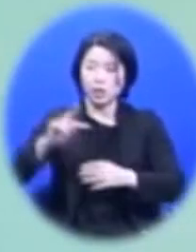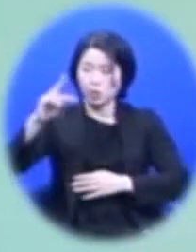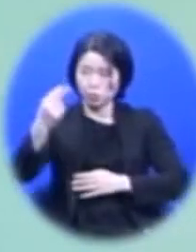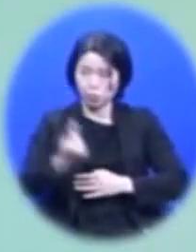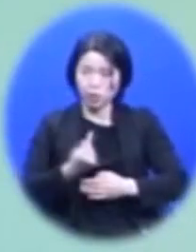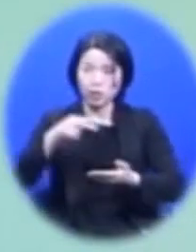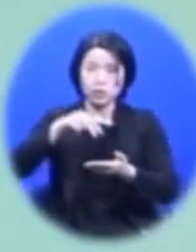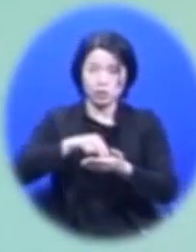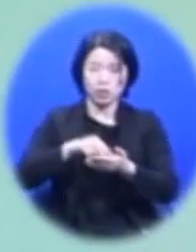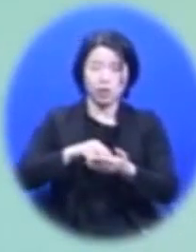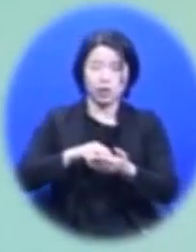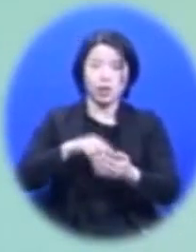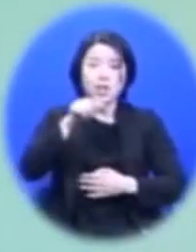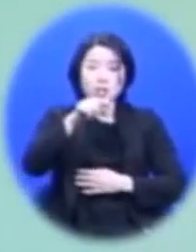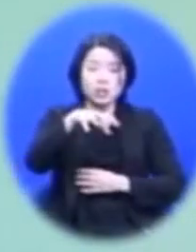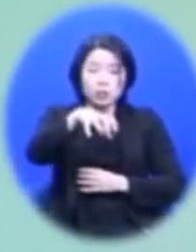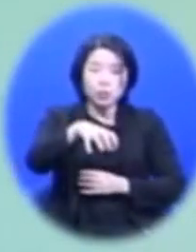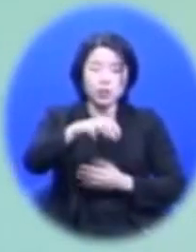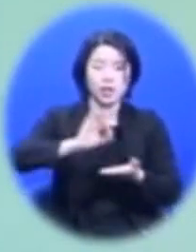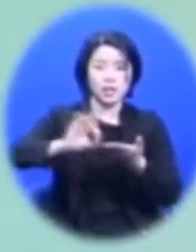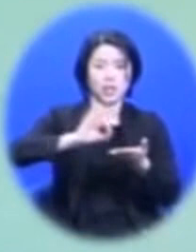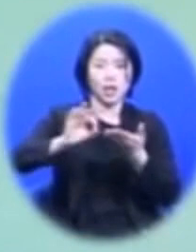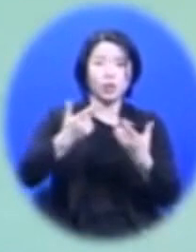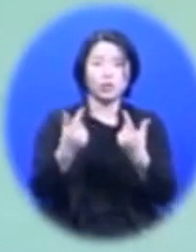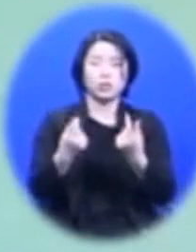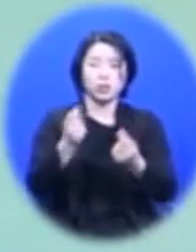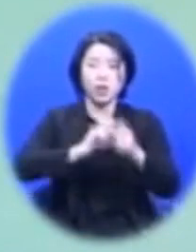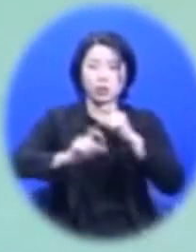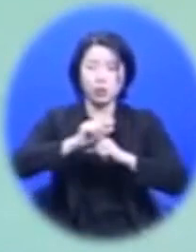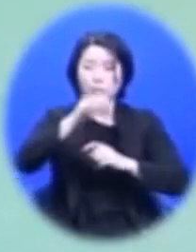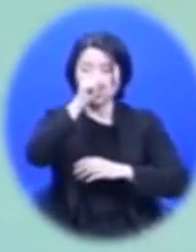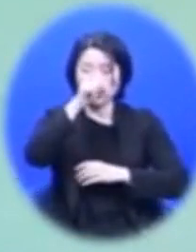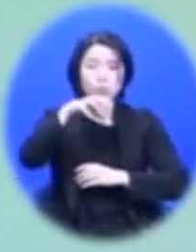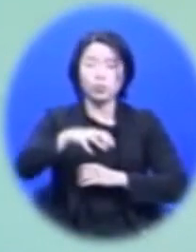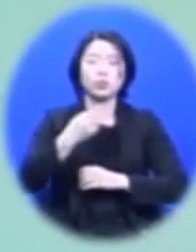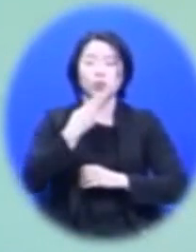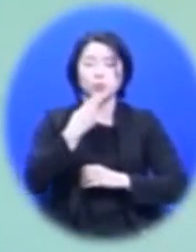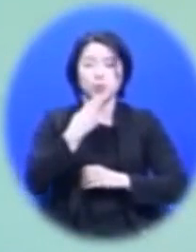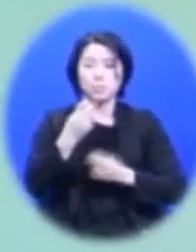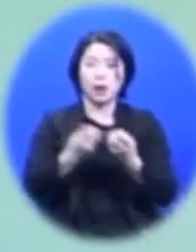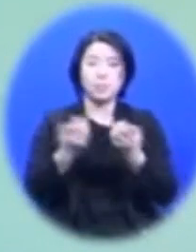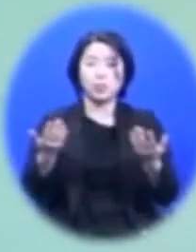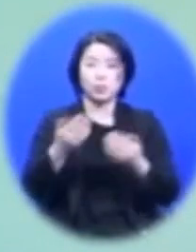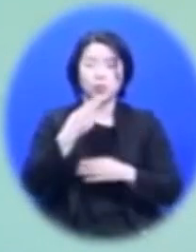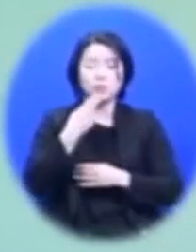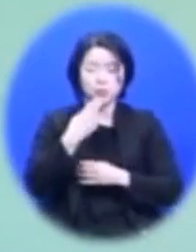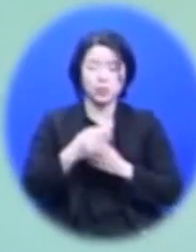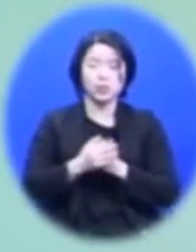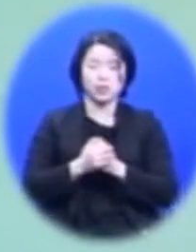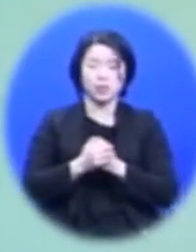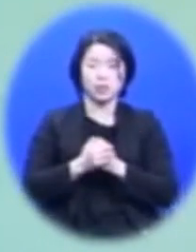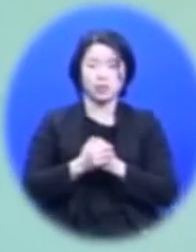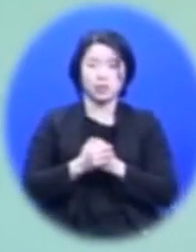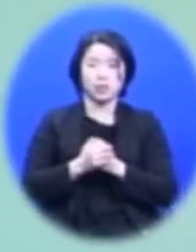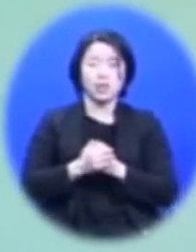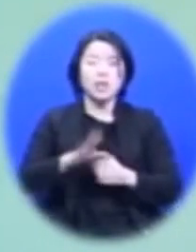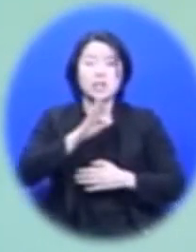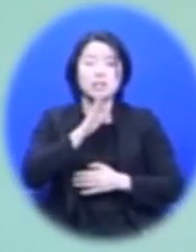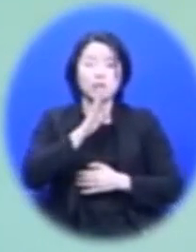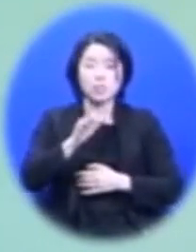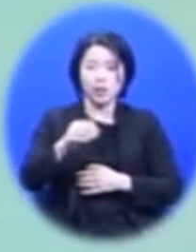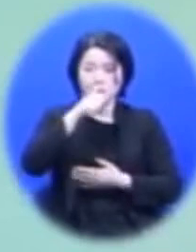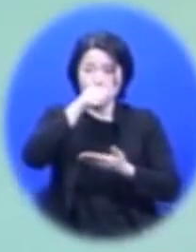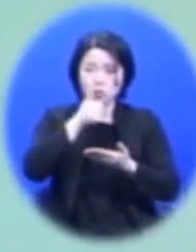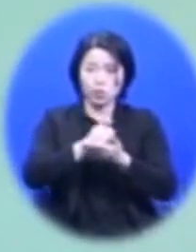돌아서도록 거기다가 쓰는 것처럼 더 좋은 때 방법이 어디 있겠어요? 정말